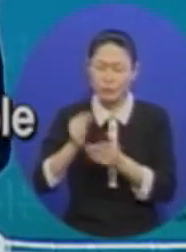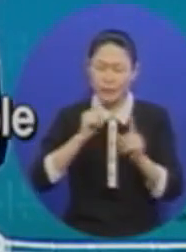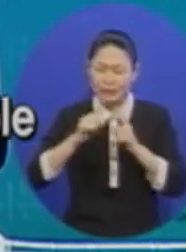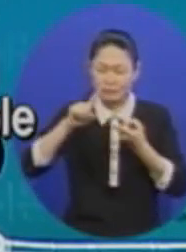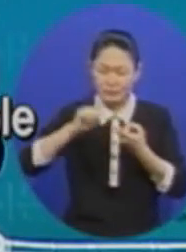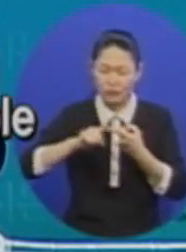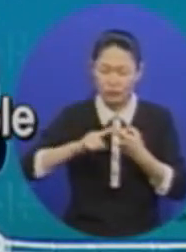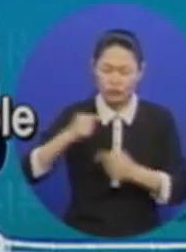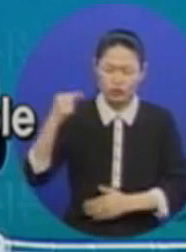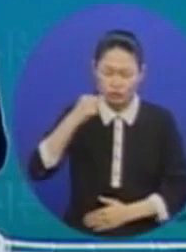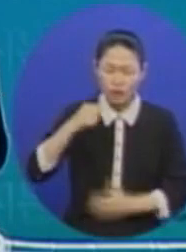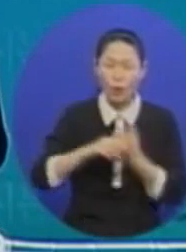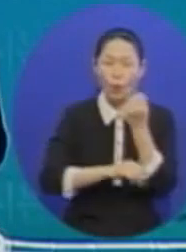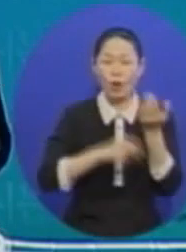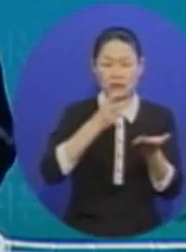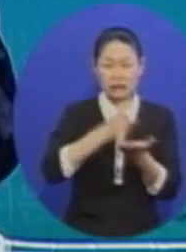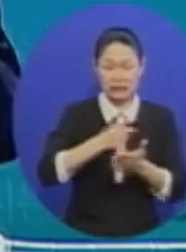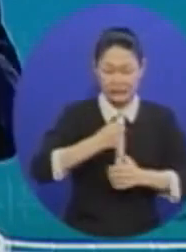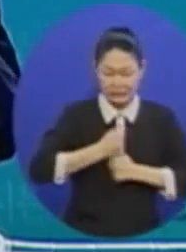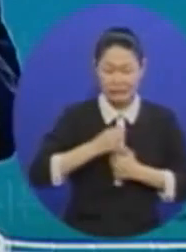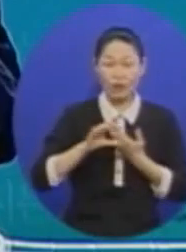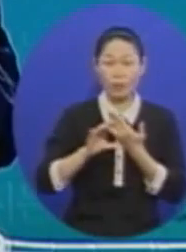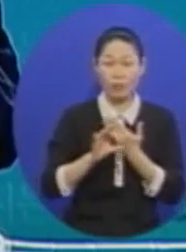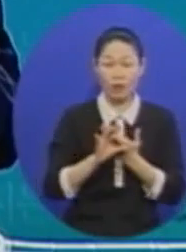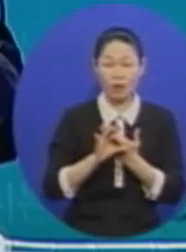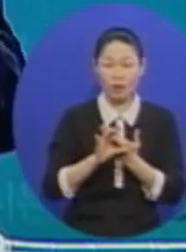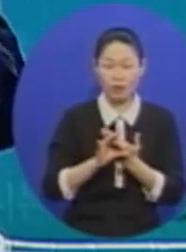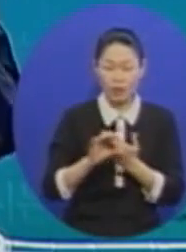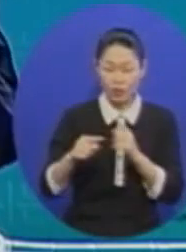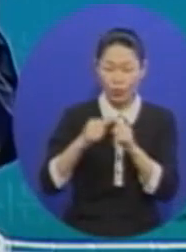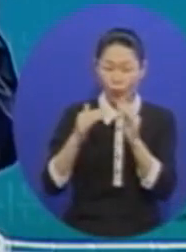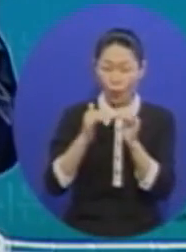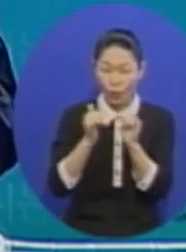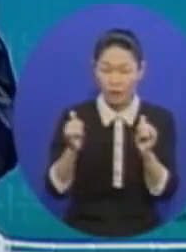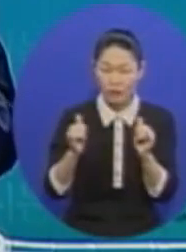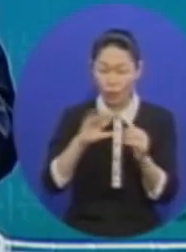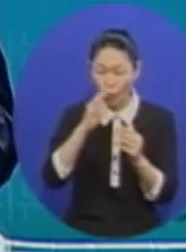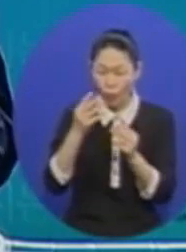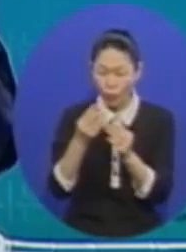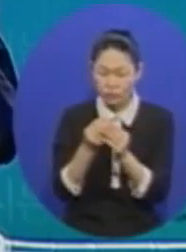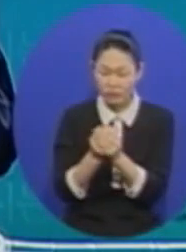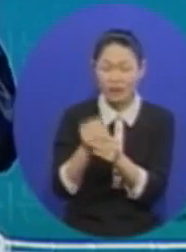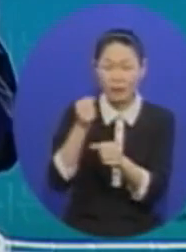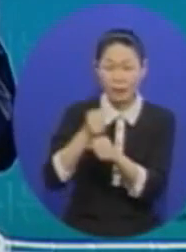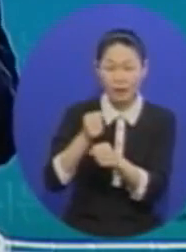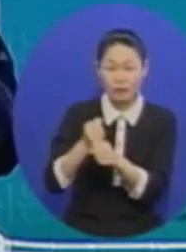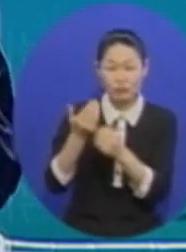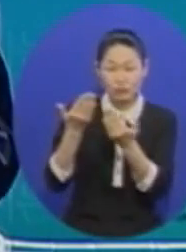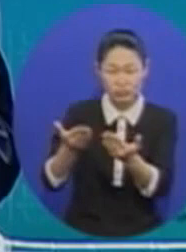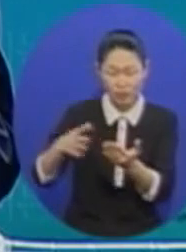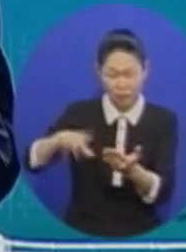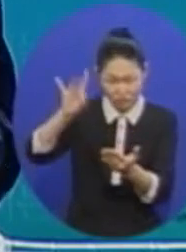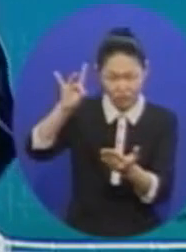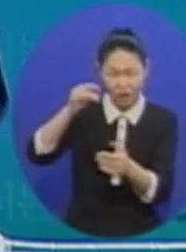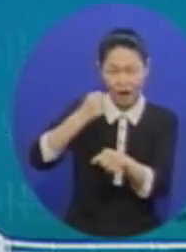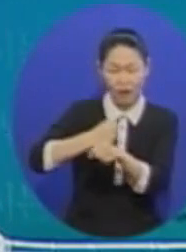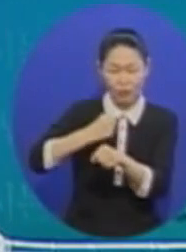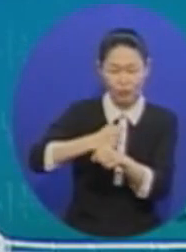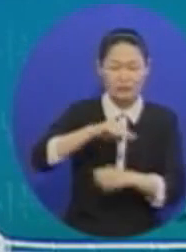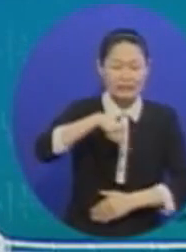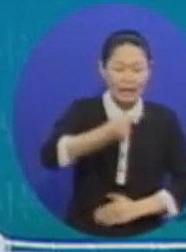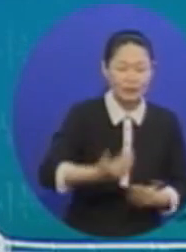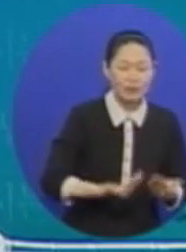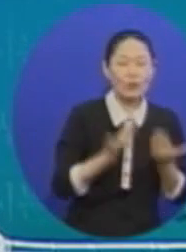원칙대로 하려면 그러면 교인들을 온전케 해 드리는 것부터 먼저 하고 그 다음에